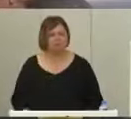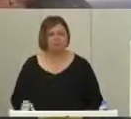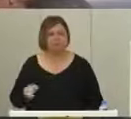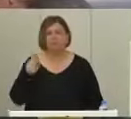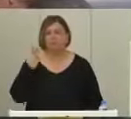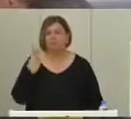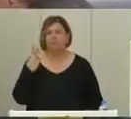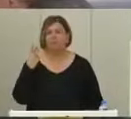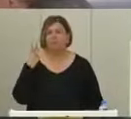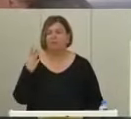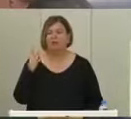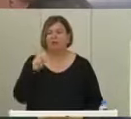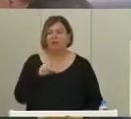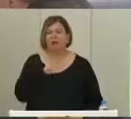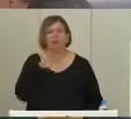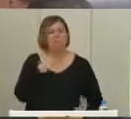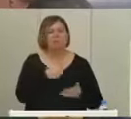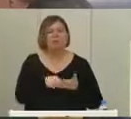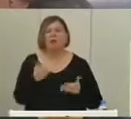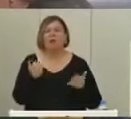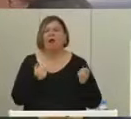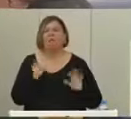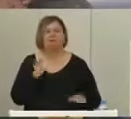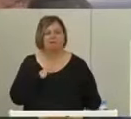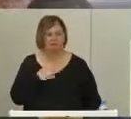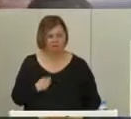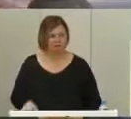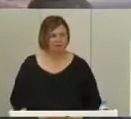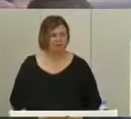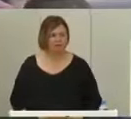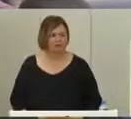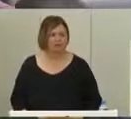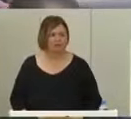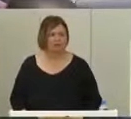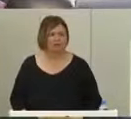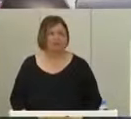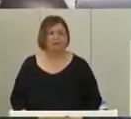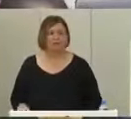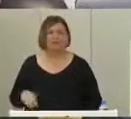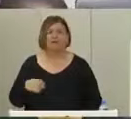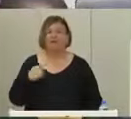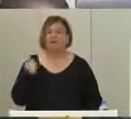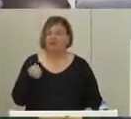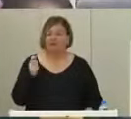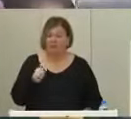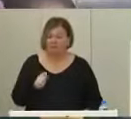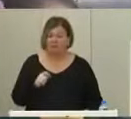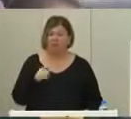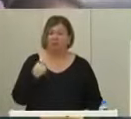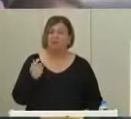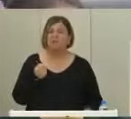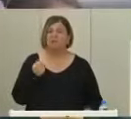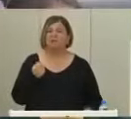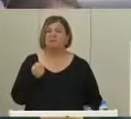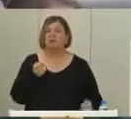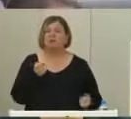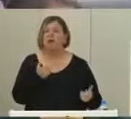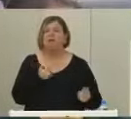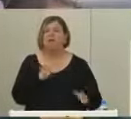4-5 aydır hak edişlerini alamayanlar var. İşi yaptığı halde hak edişlerini bağlatamayanlar